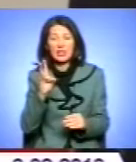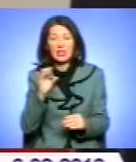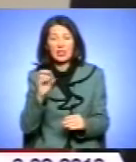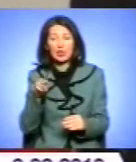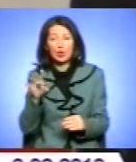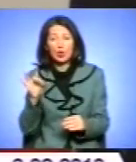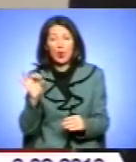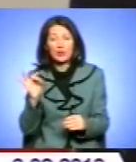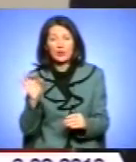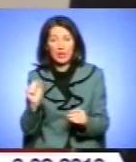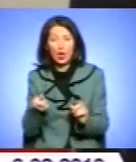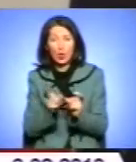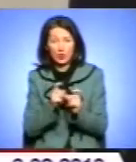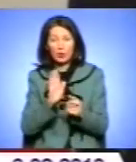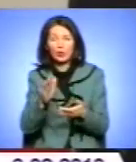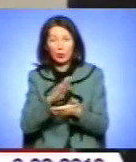будуть